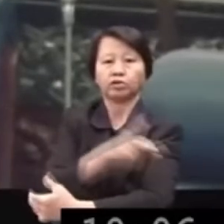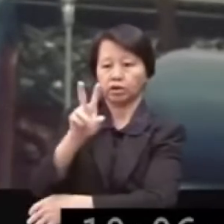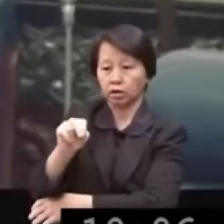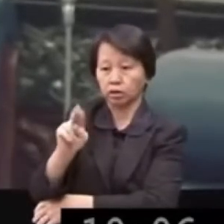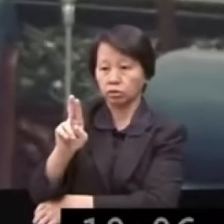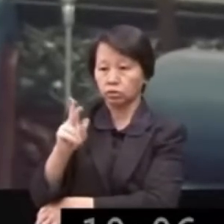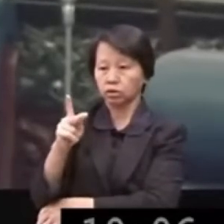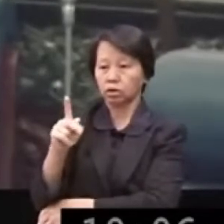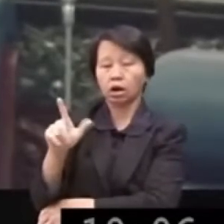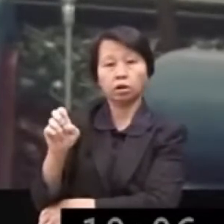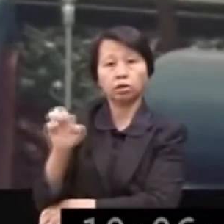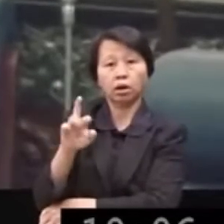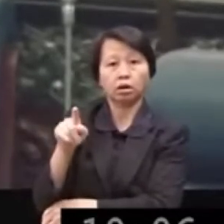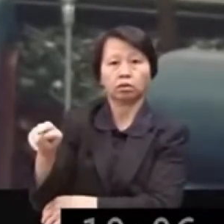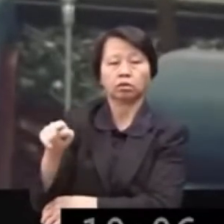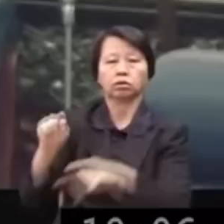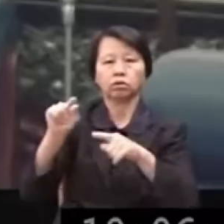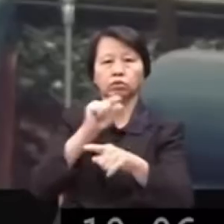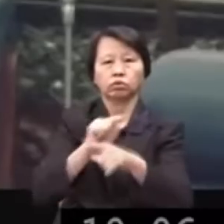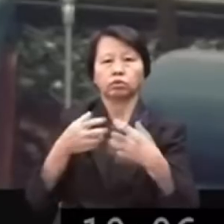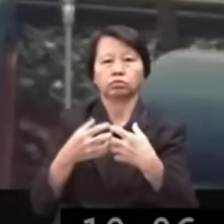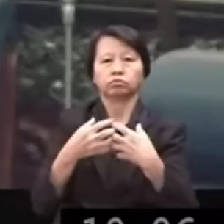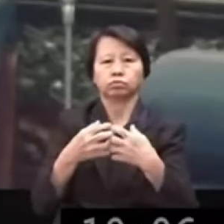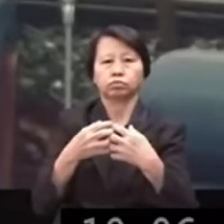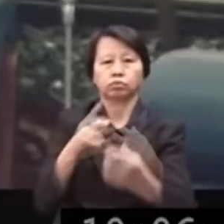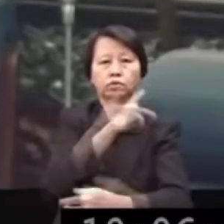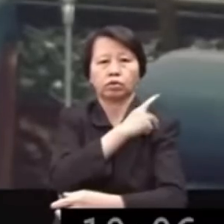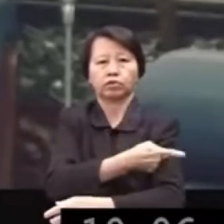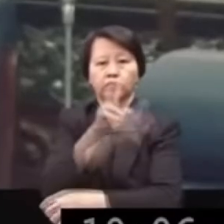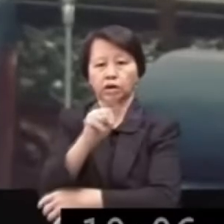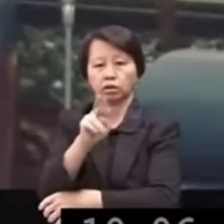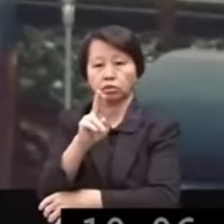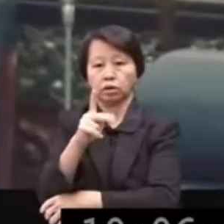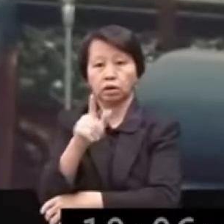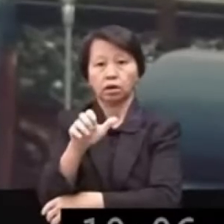tersebut hanya menggunakan engine berkuasa nuklir